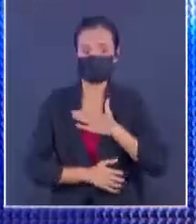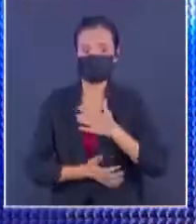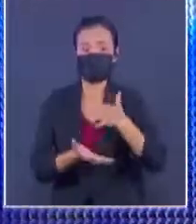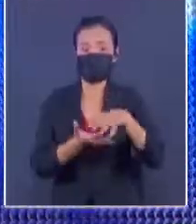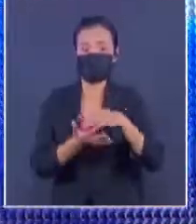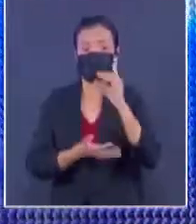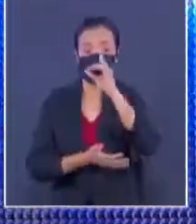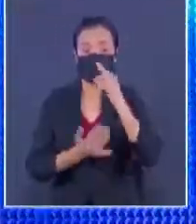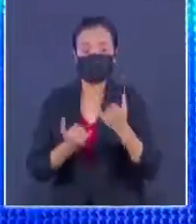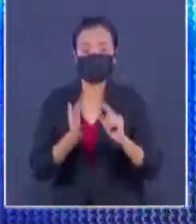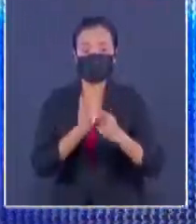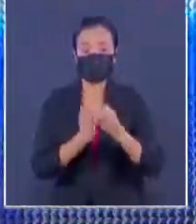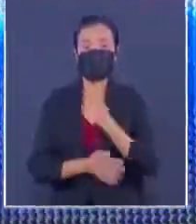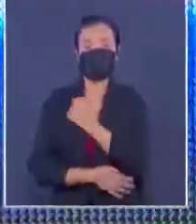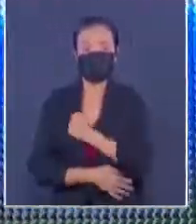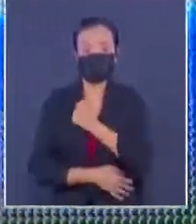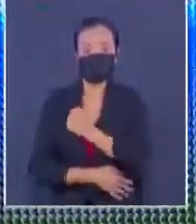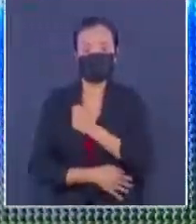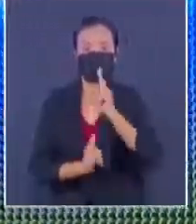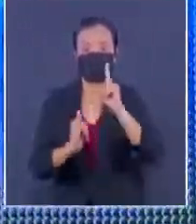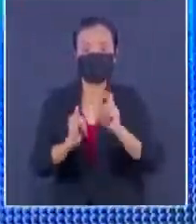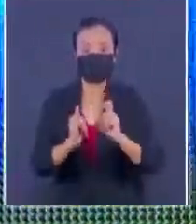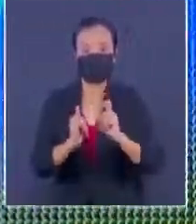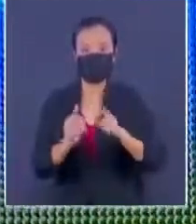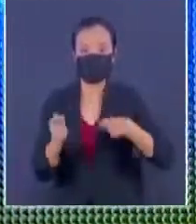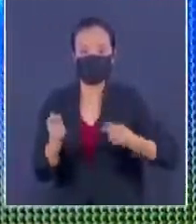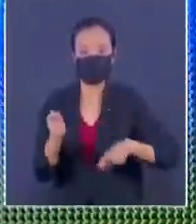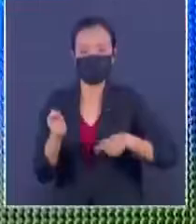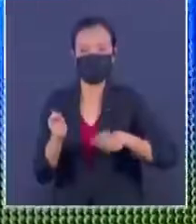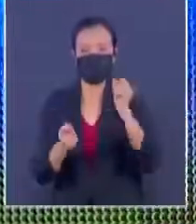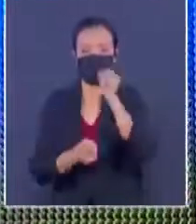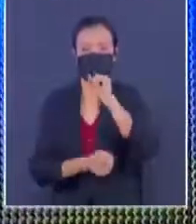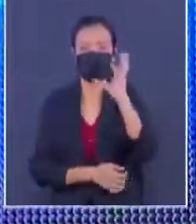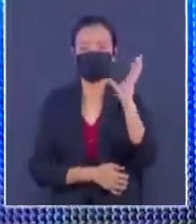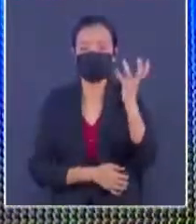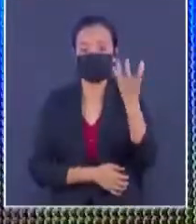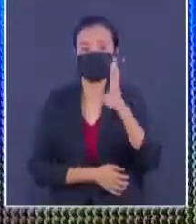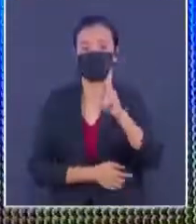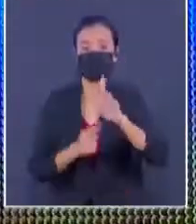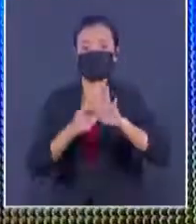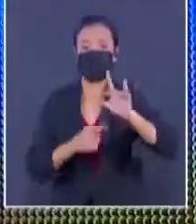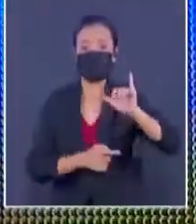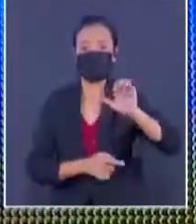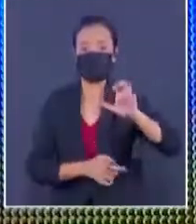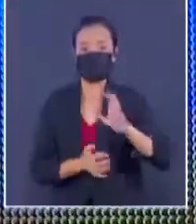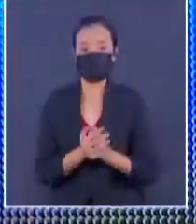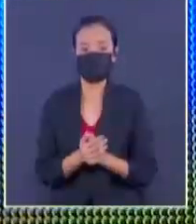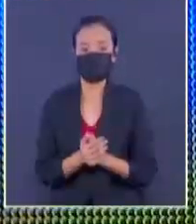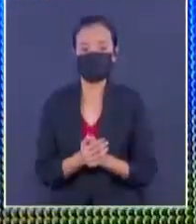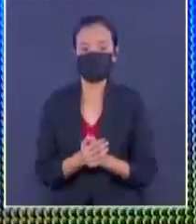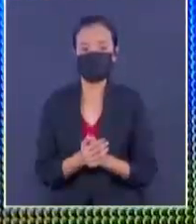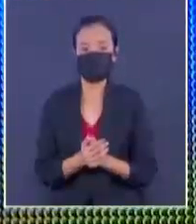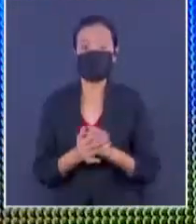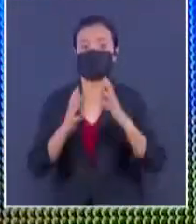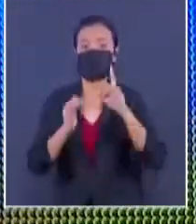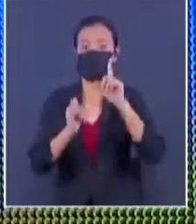อสซิปสตาร์บันเทิงวันนี้เริ่มต้นกันด้วยข่าวเศร้ากับการจากไปของคนดนตรีระดับโลกนะคะอย่างชาลีวัตมือกลองวง The Rolling Stones ค่ะที่